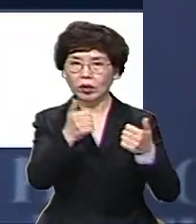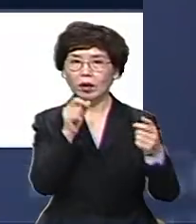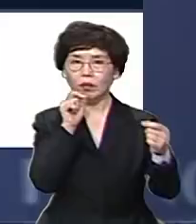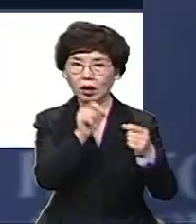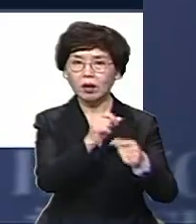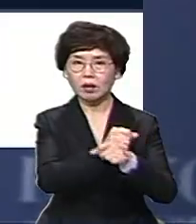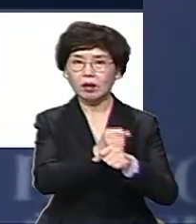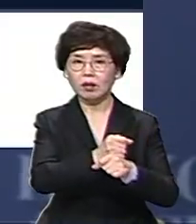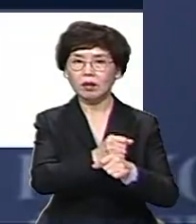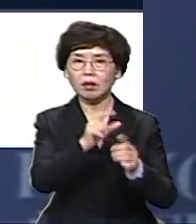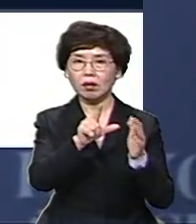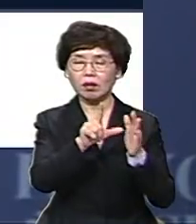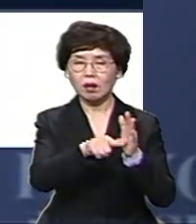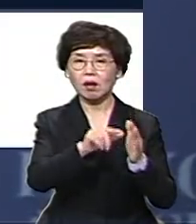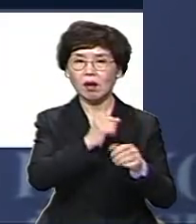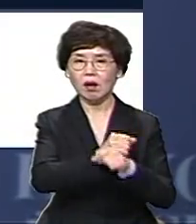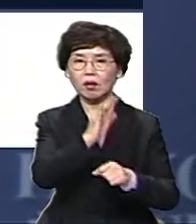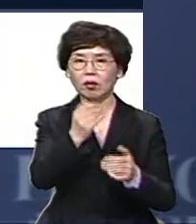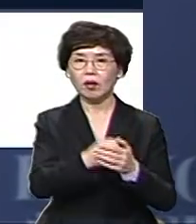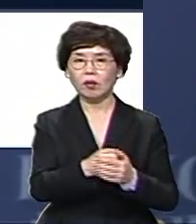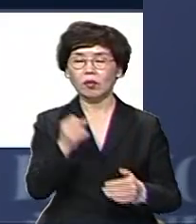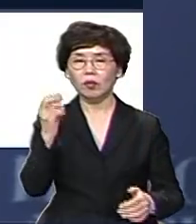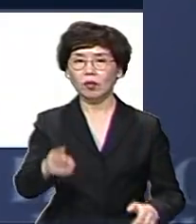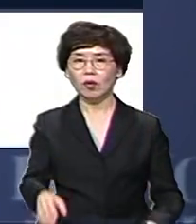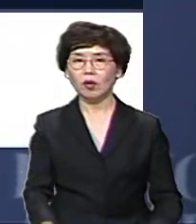모든 경우에서 우리는